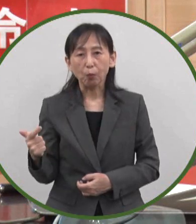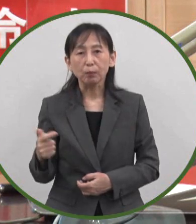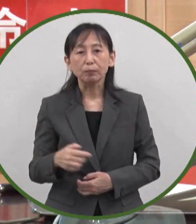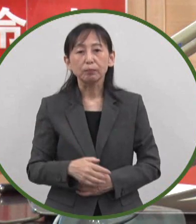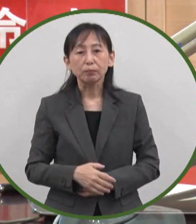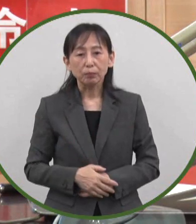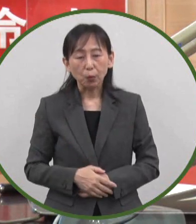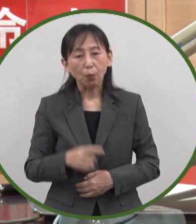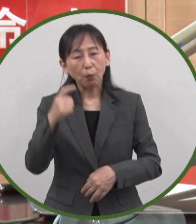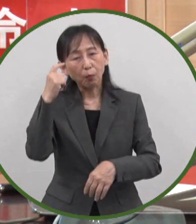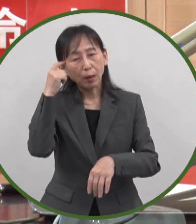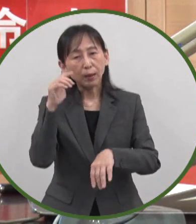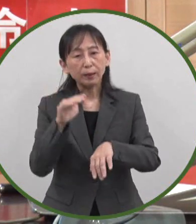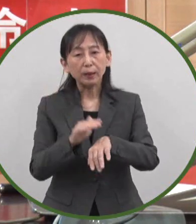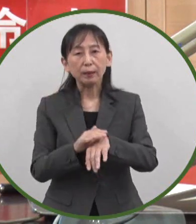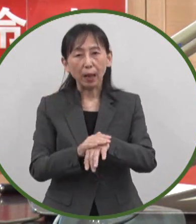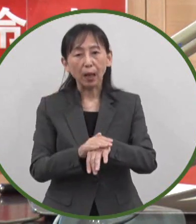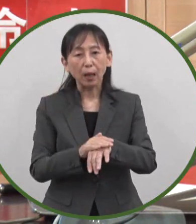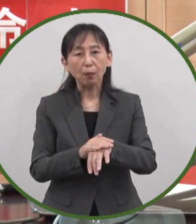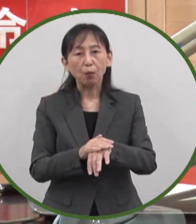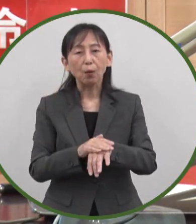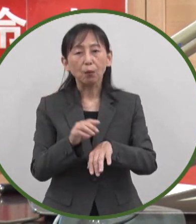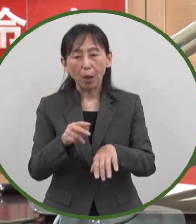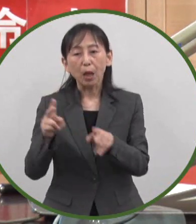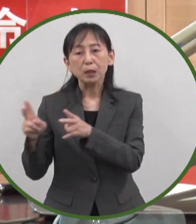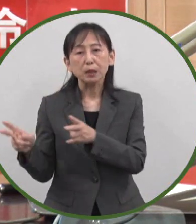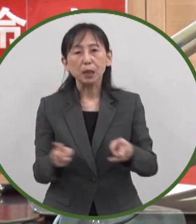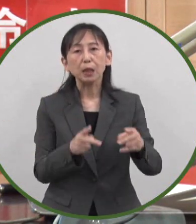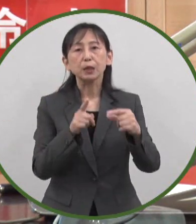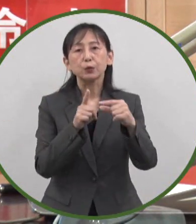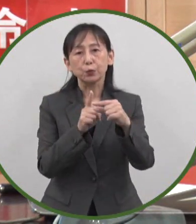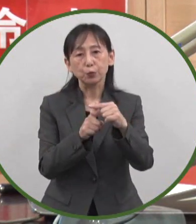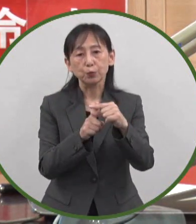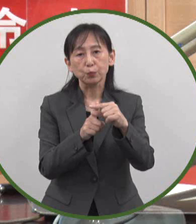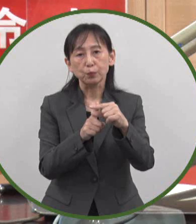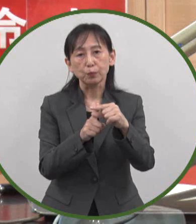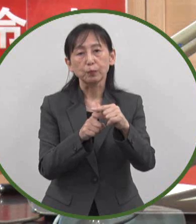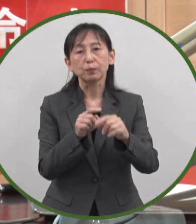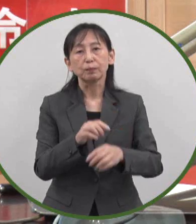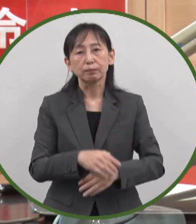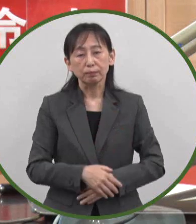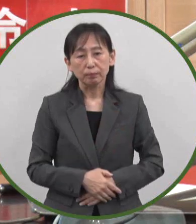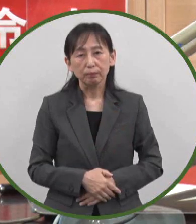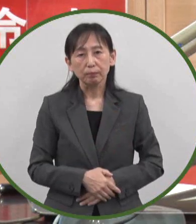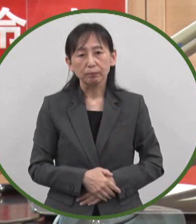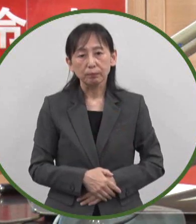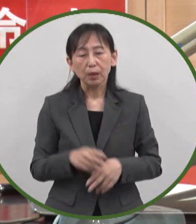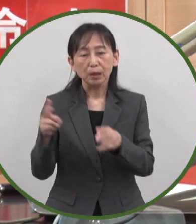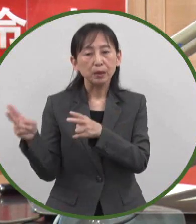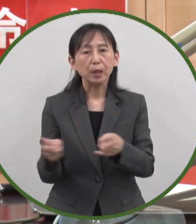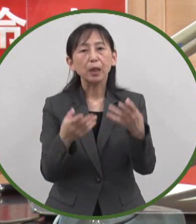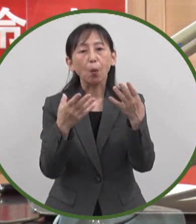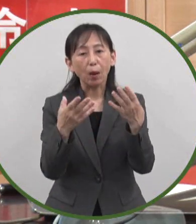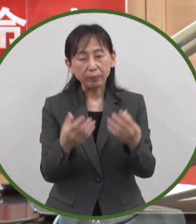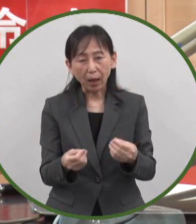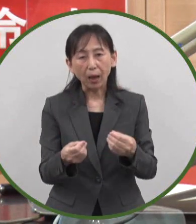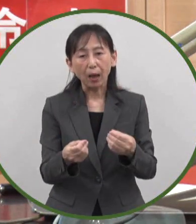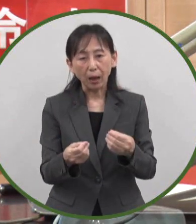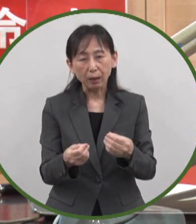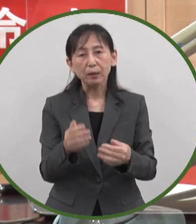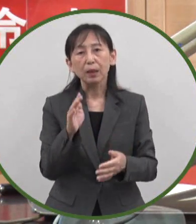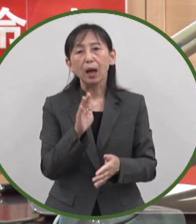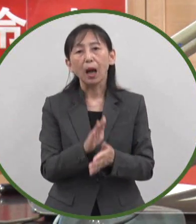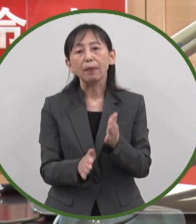この考え方は整理をまだしているところですので、それの整理次第ですね、また改め